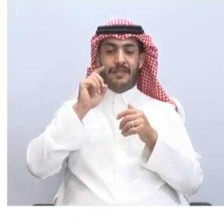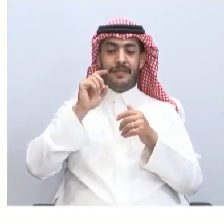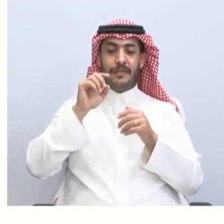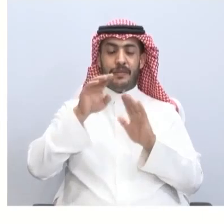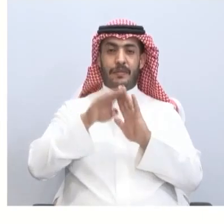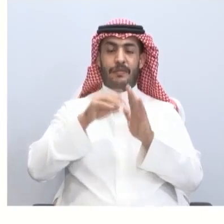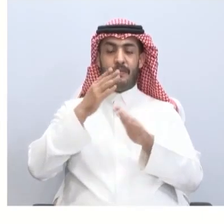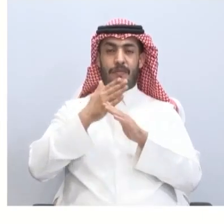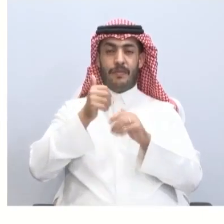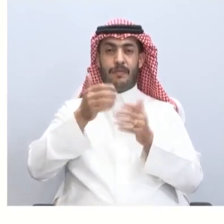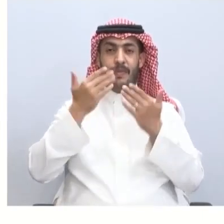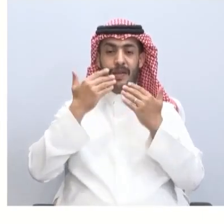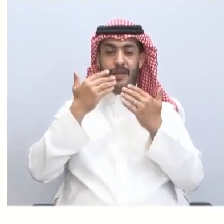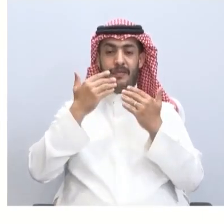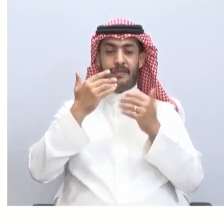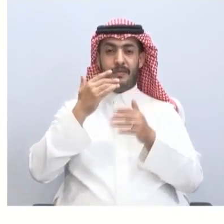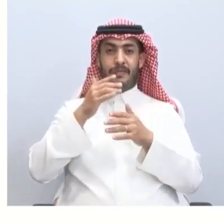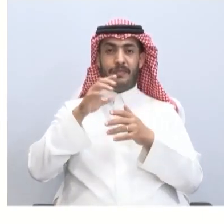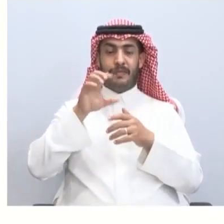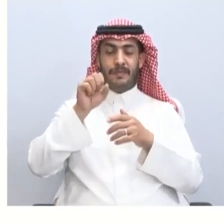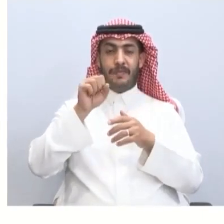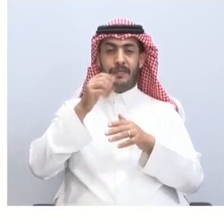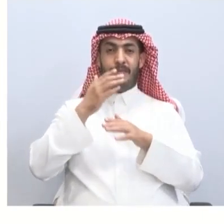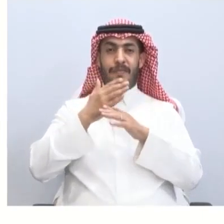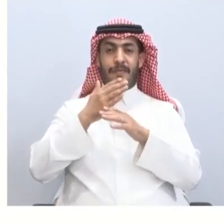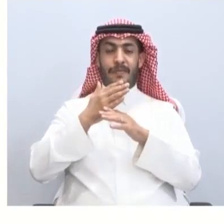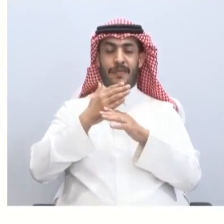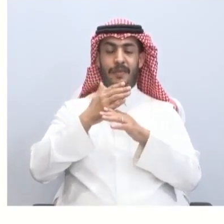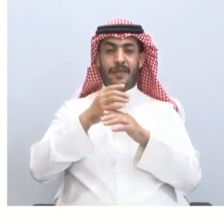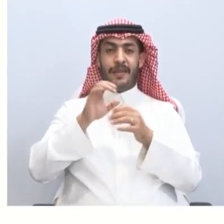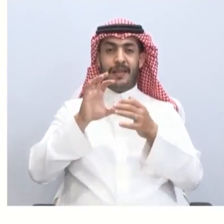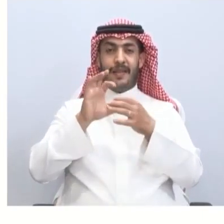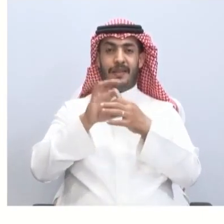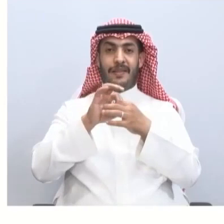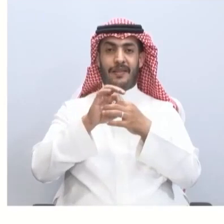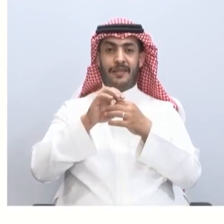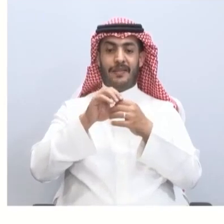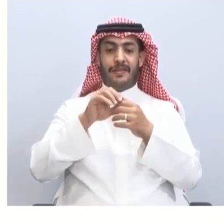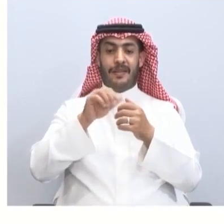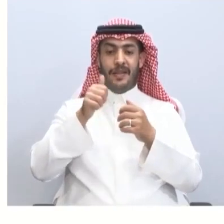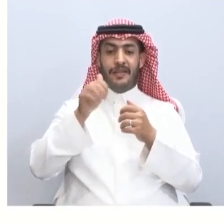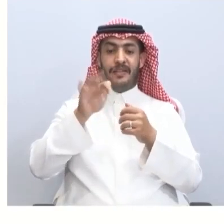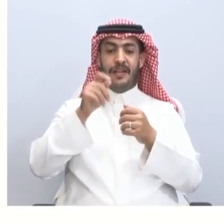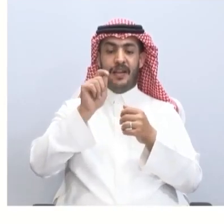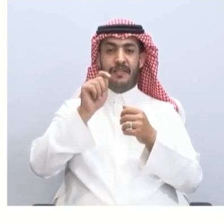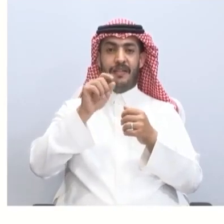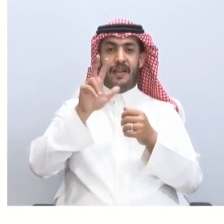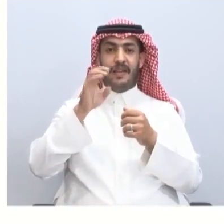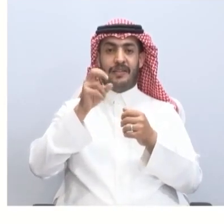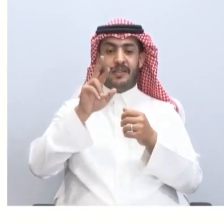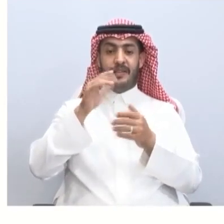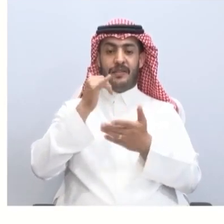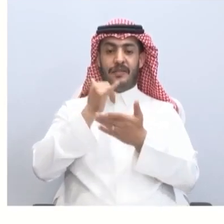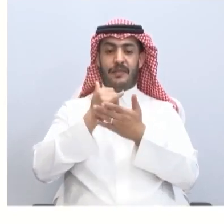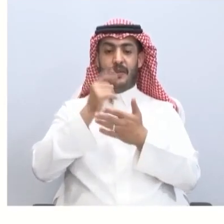لوجود مكه المكرمه فيه كانت علاقه اشراف حجاز بقاده